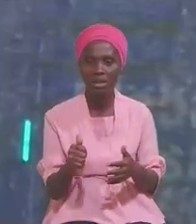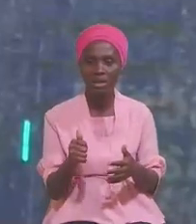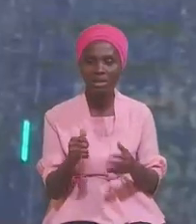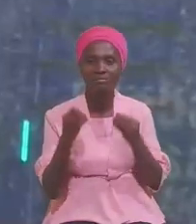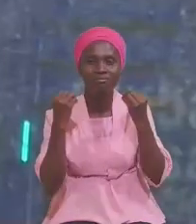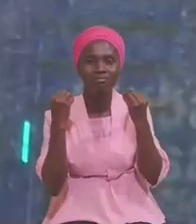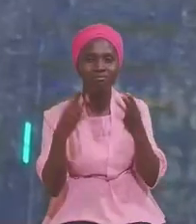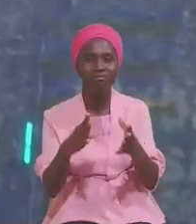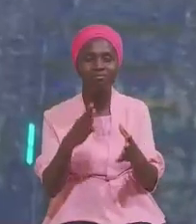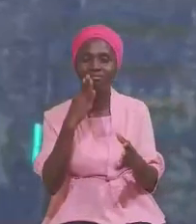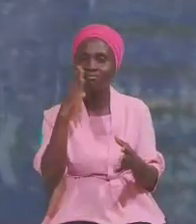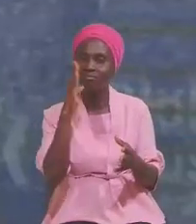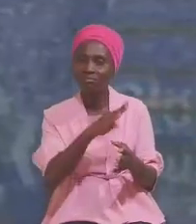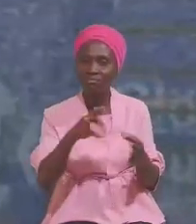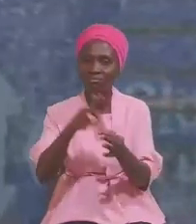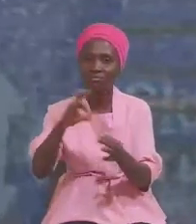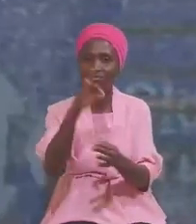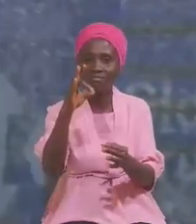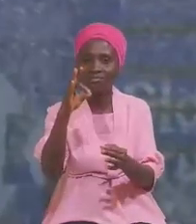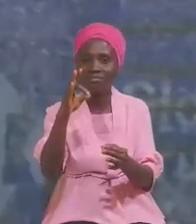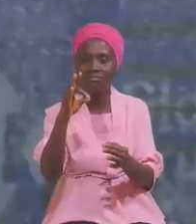démons qui le tourmente,